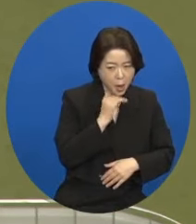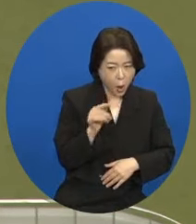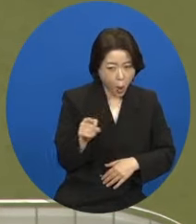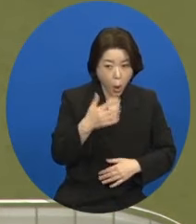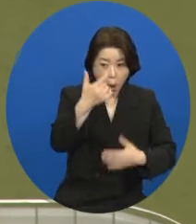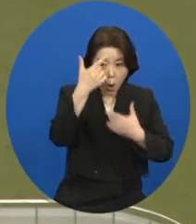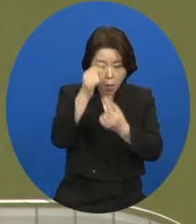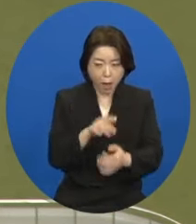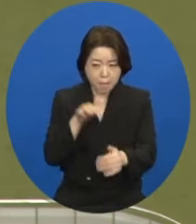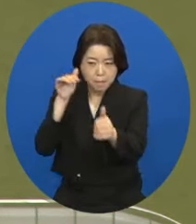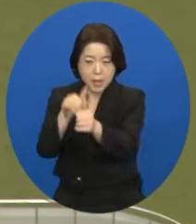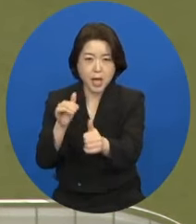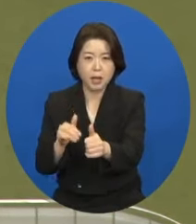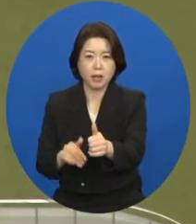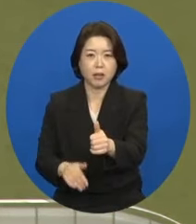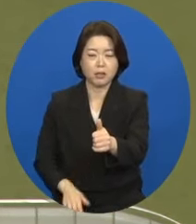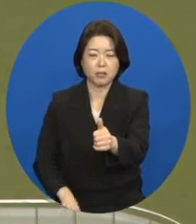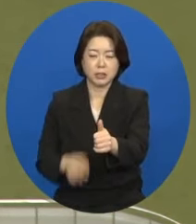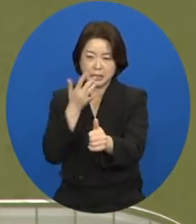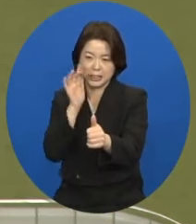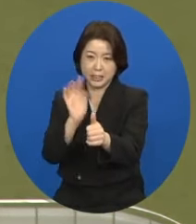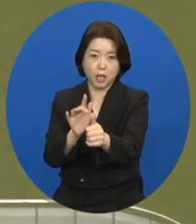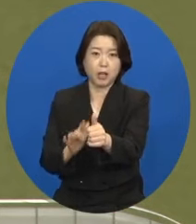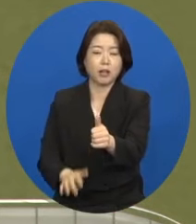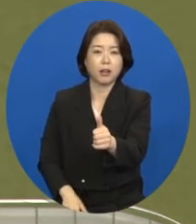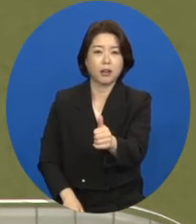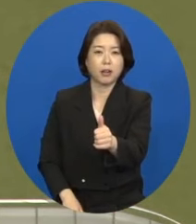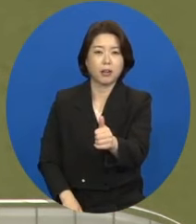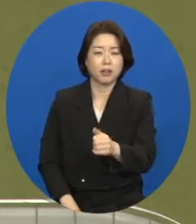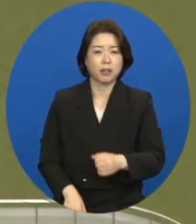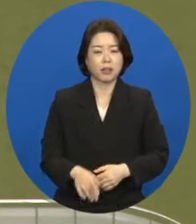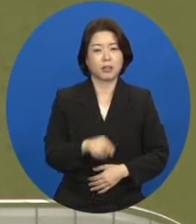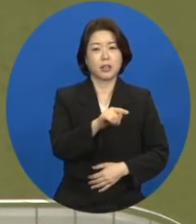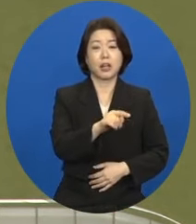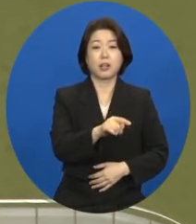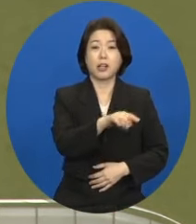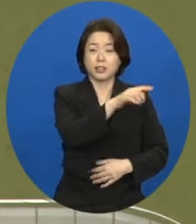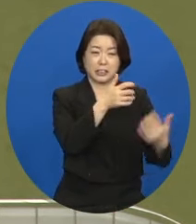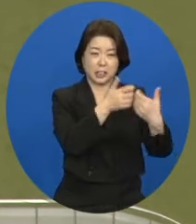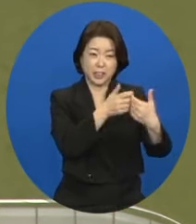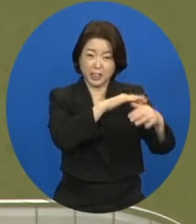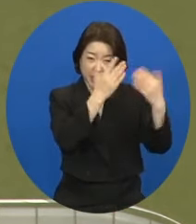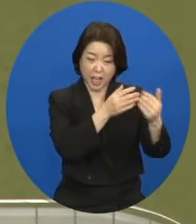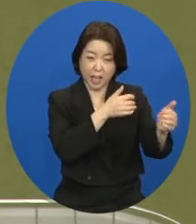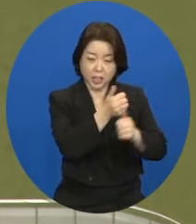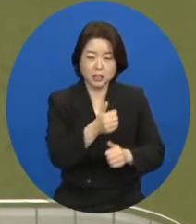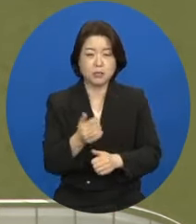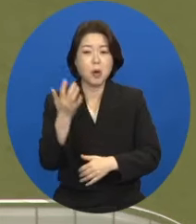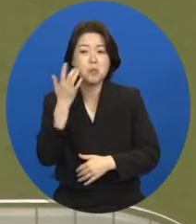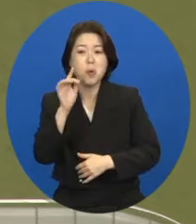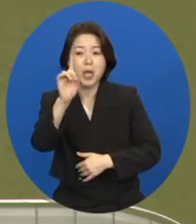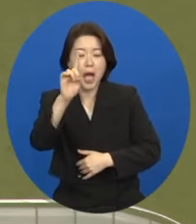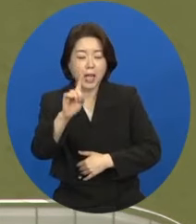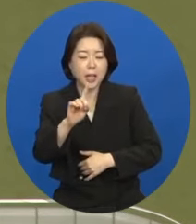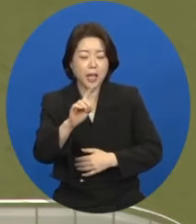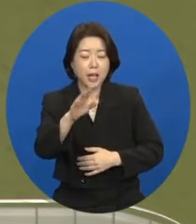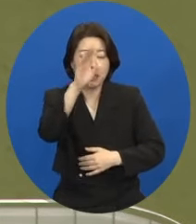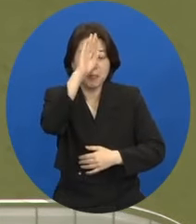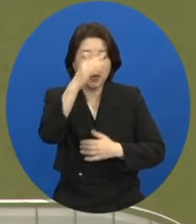노리고 침을 탁 쏘는 겁니다. 말라리아에 걸리도록 탁 쏘는 것입니다. 영혼의 치명타를 날리는